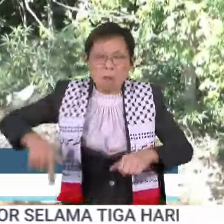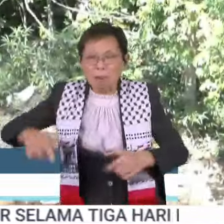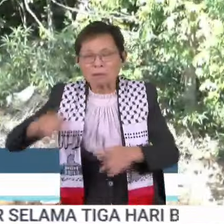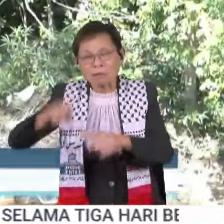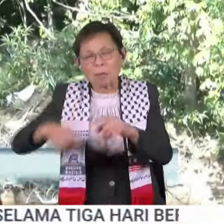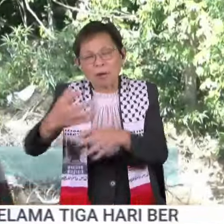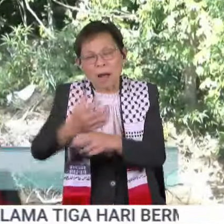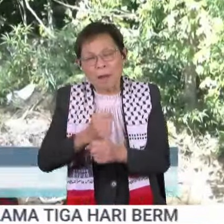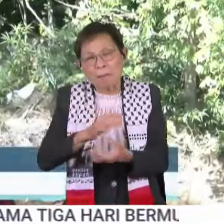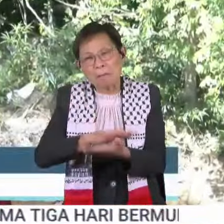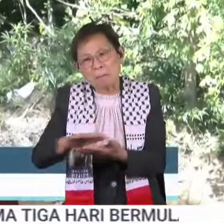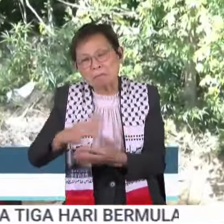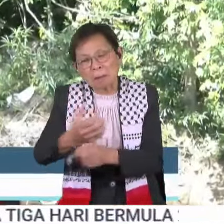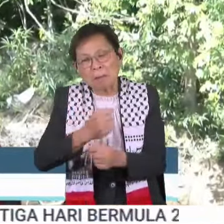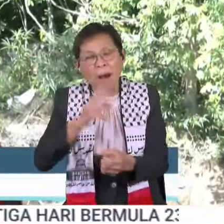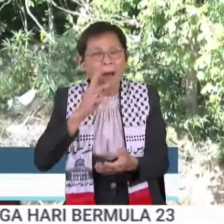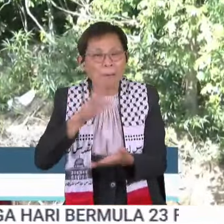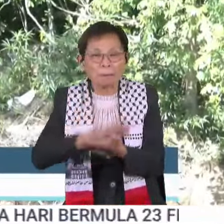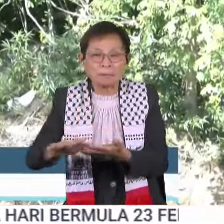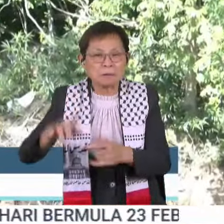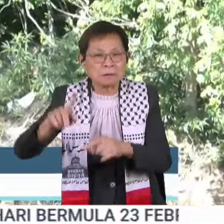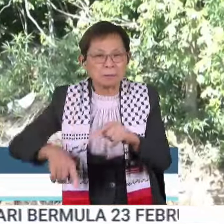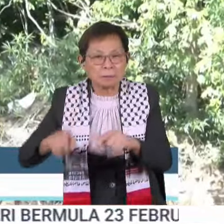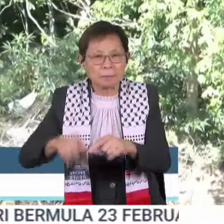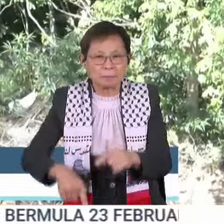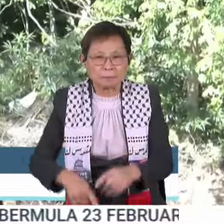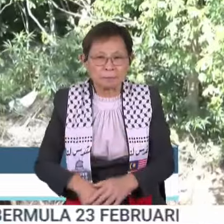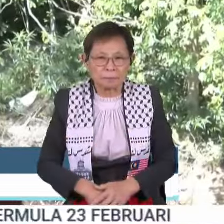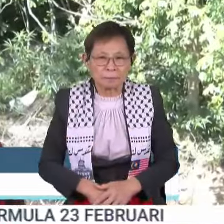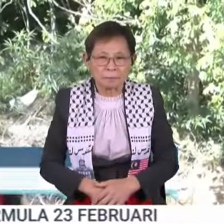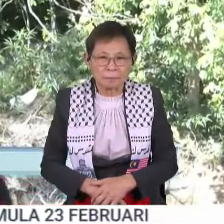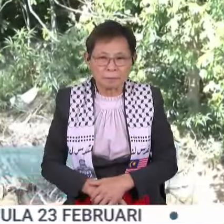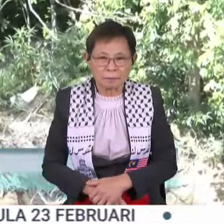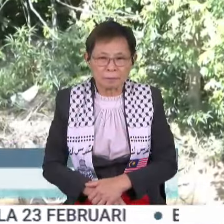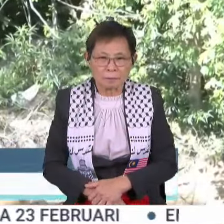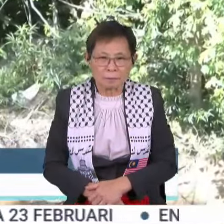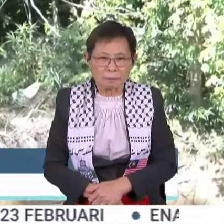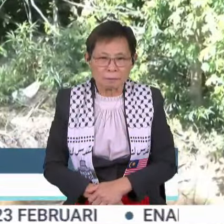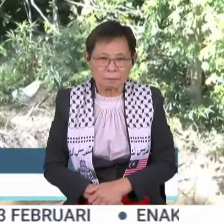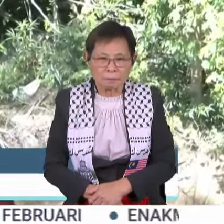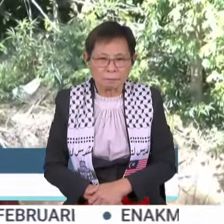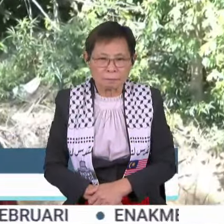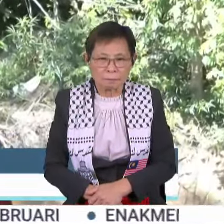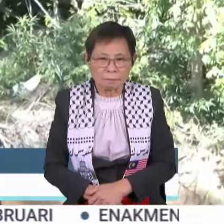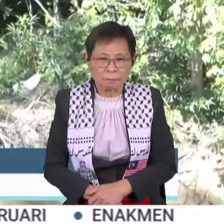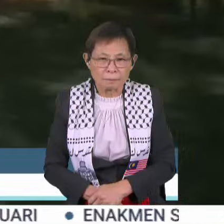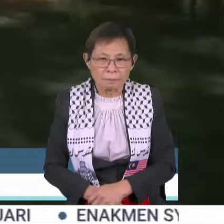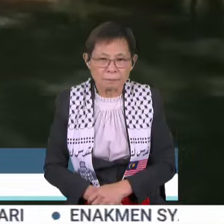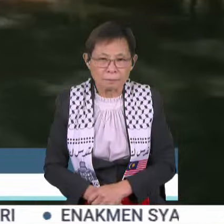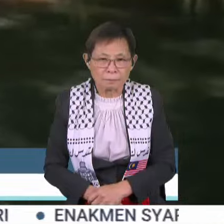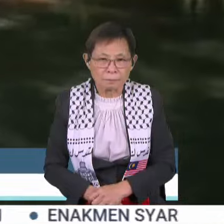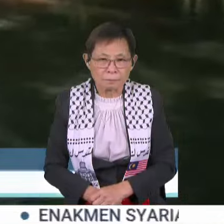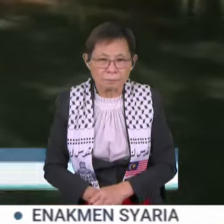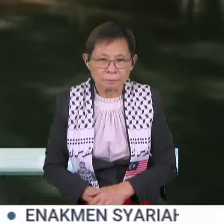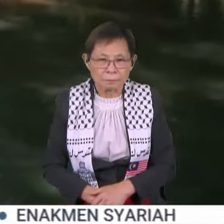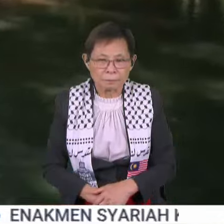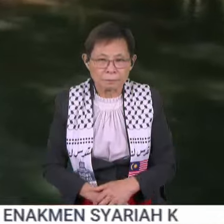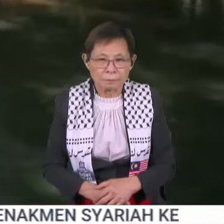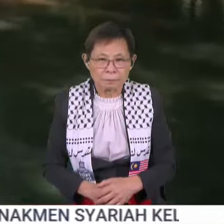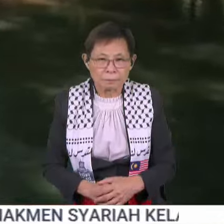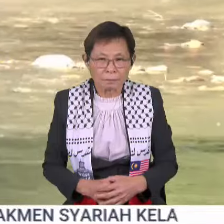Itek. Cuma air tu nampak itek. Tapi setemai lagi-lagi.